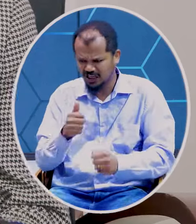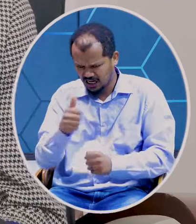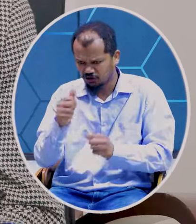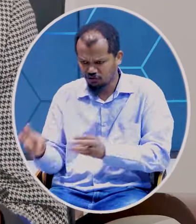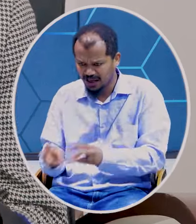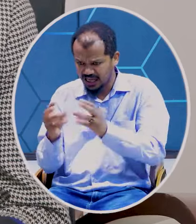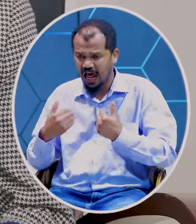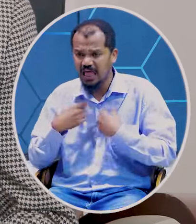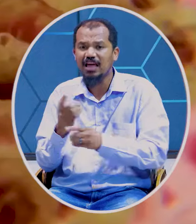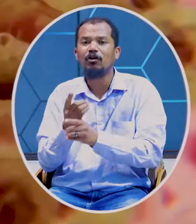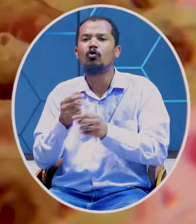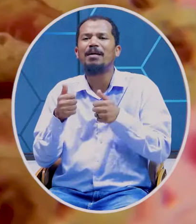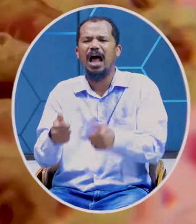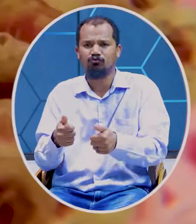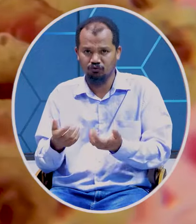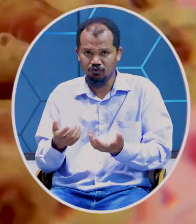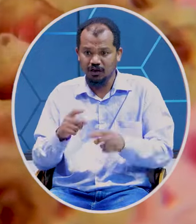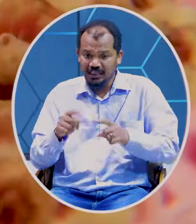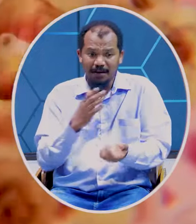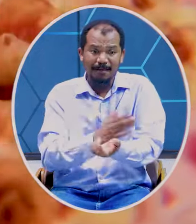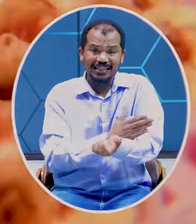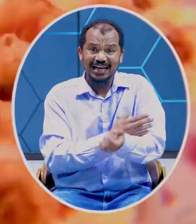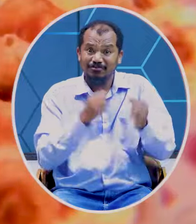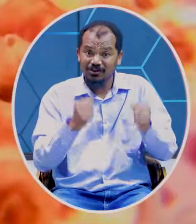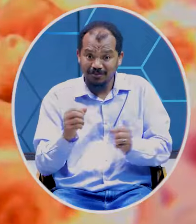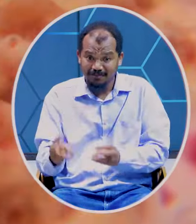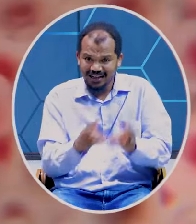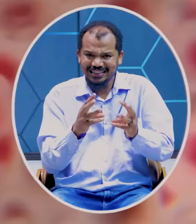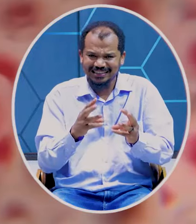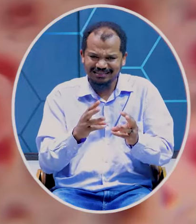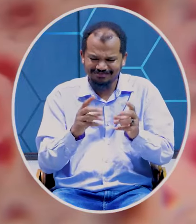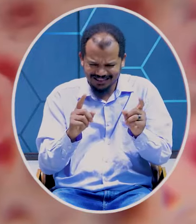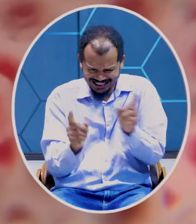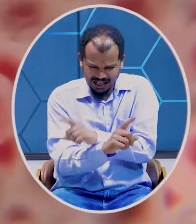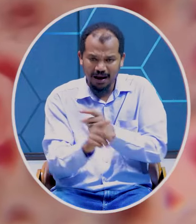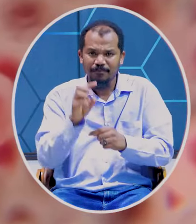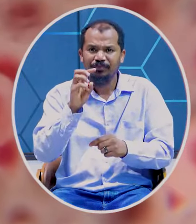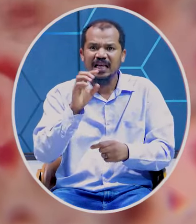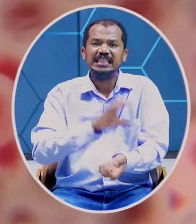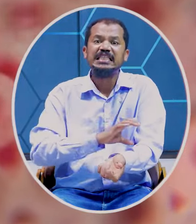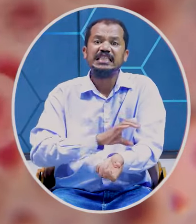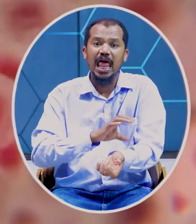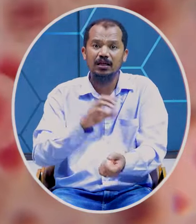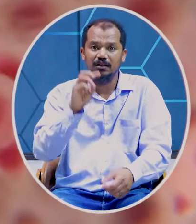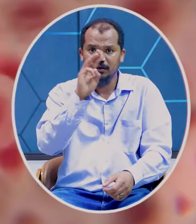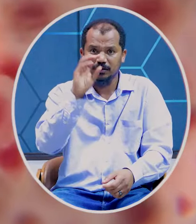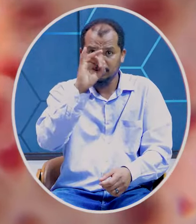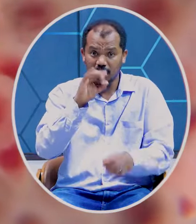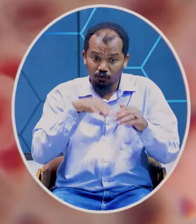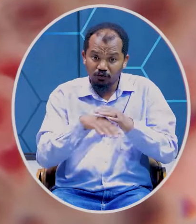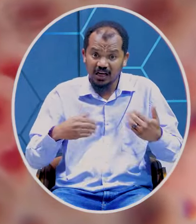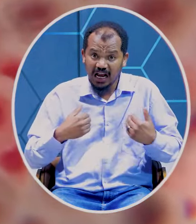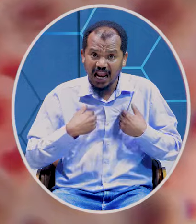የሚችልበት የራሱ መንገድ አለው ተፈጥሯችን ራሱ ግን ያ ማስተካከል የሚችልበት መንገድ ሲዛባ ሴሎች ውስጥ ያሉትም